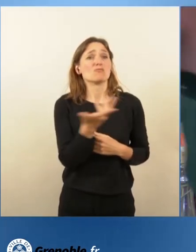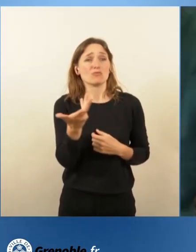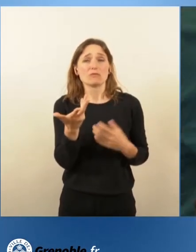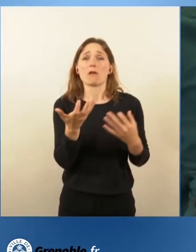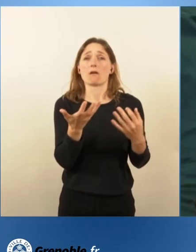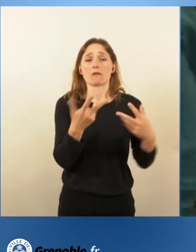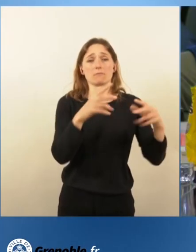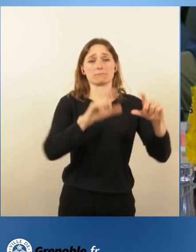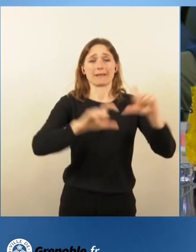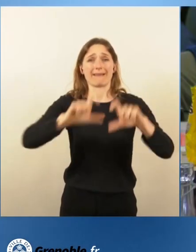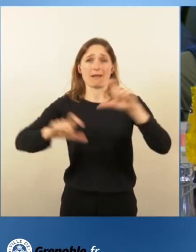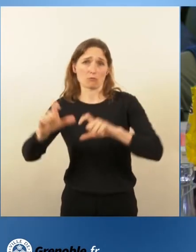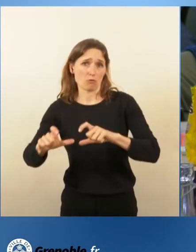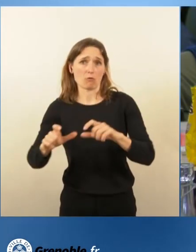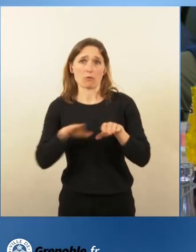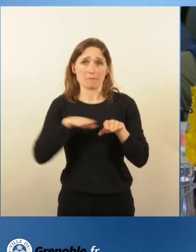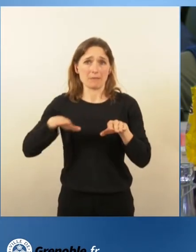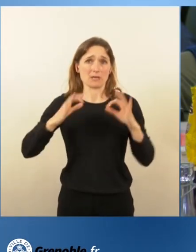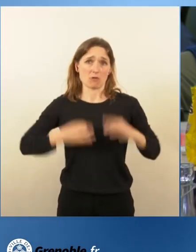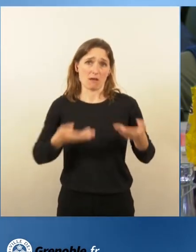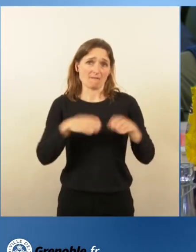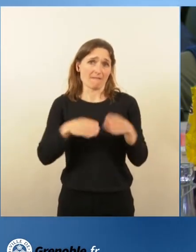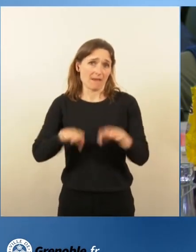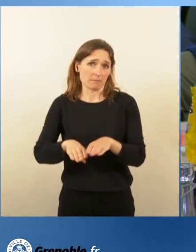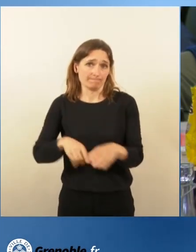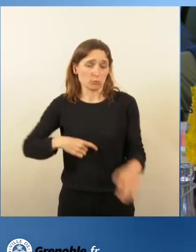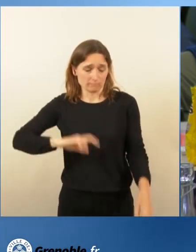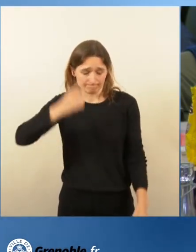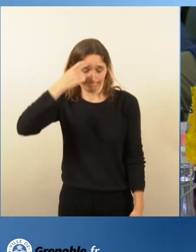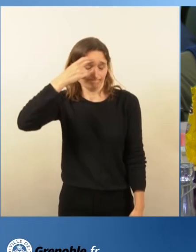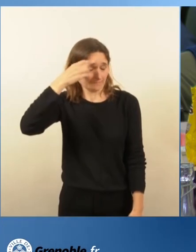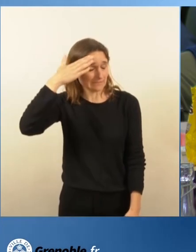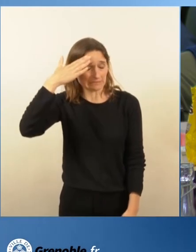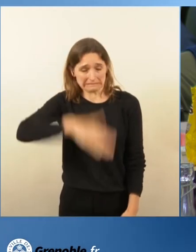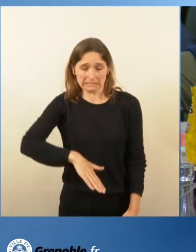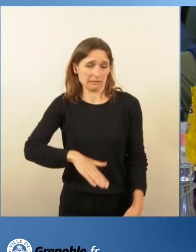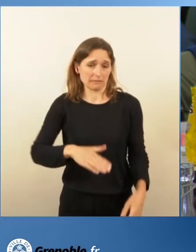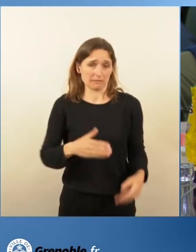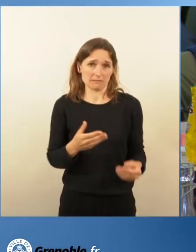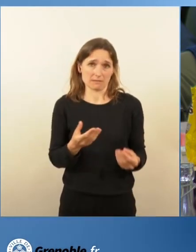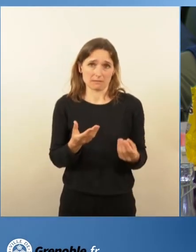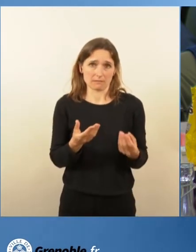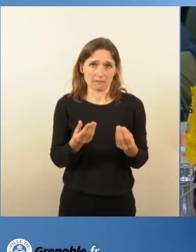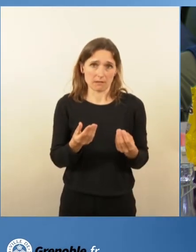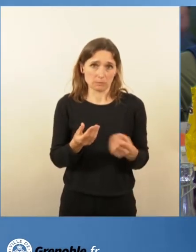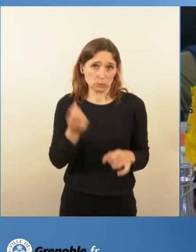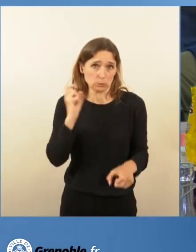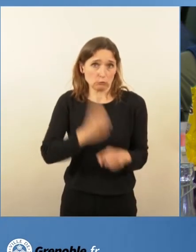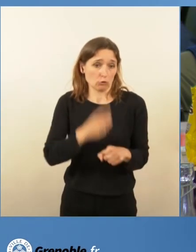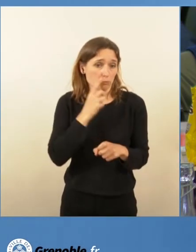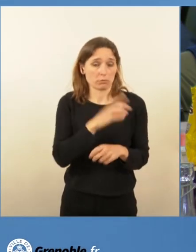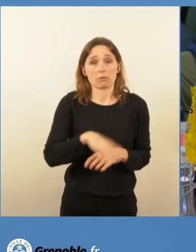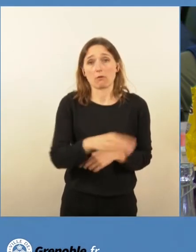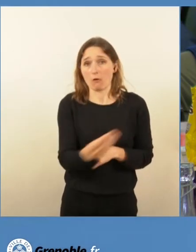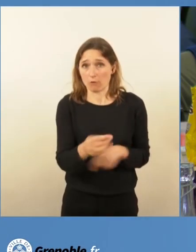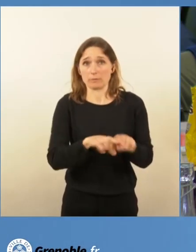périscolaires nous savons nous sommes tout à fait conscients que c'est très pénalisant d'abord pour les enfants et puis aussi pour les parents qui